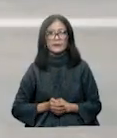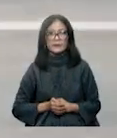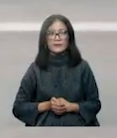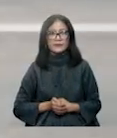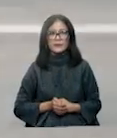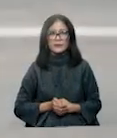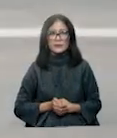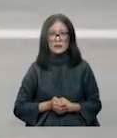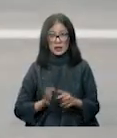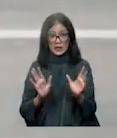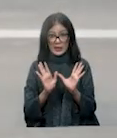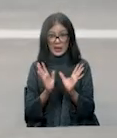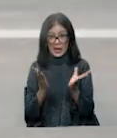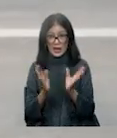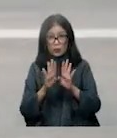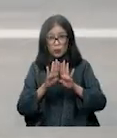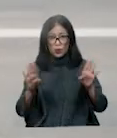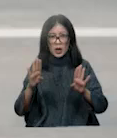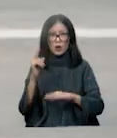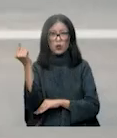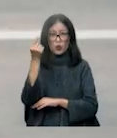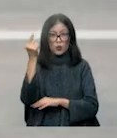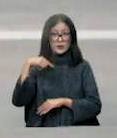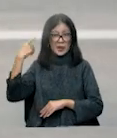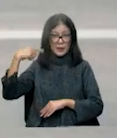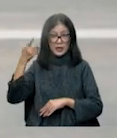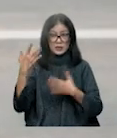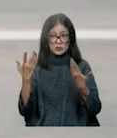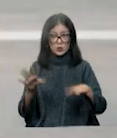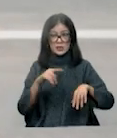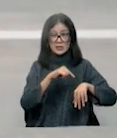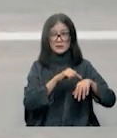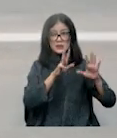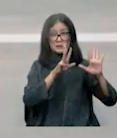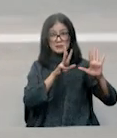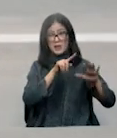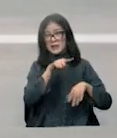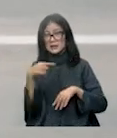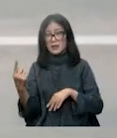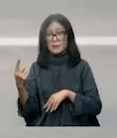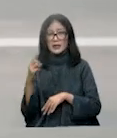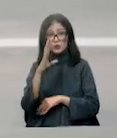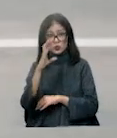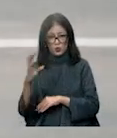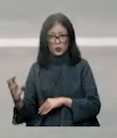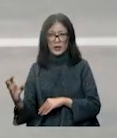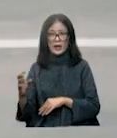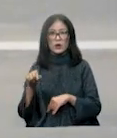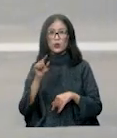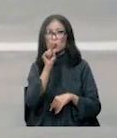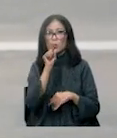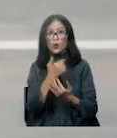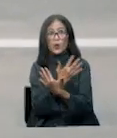Kawasan IKN telah dibuka untuk umum setiap harinya dari pukul 9 pagi hingga pukul 5 sore. Bagi masyarakat yang